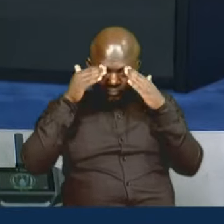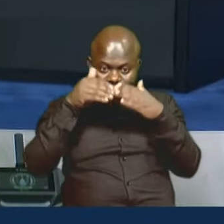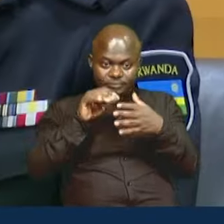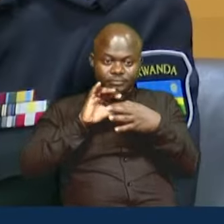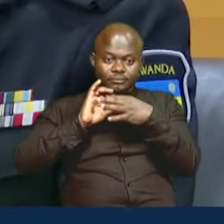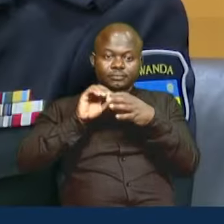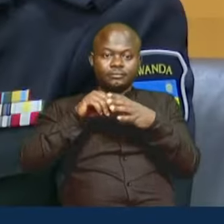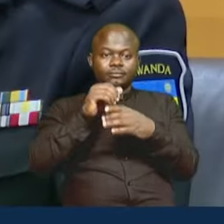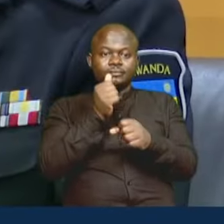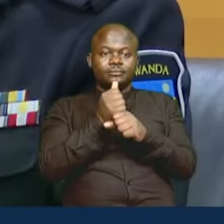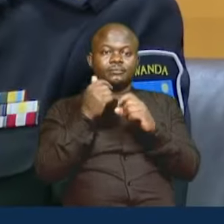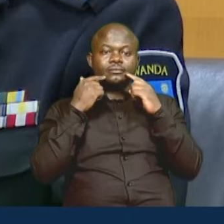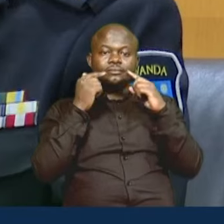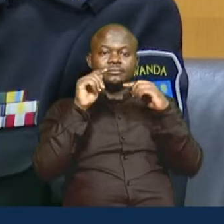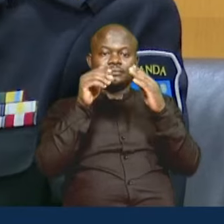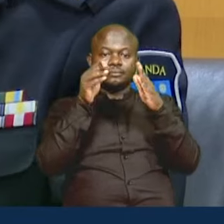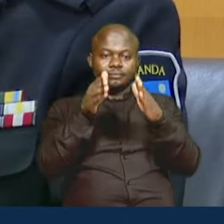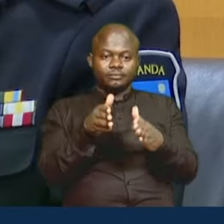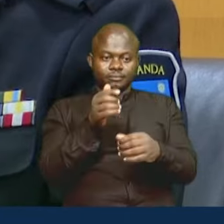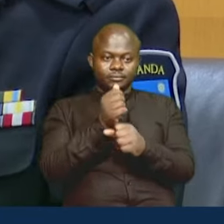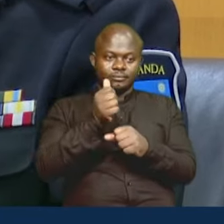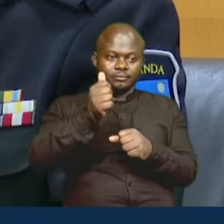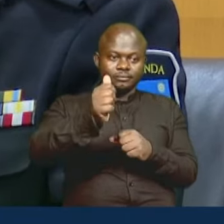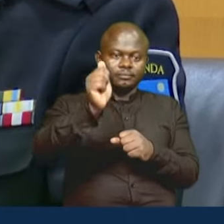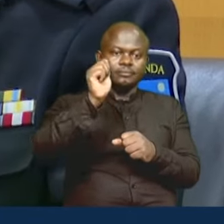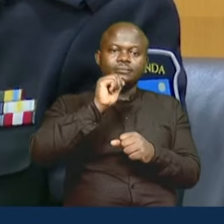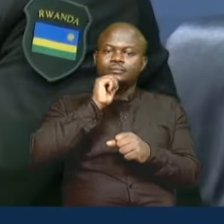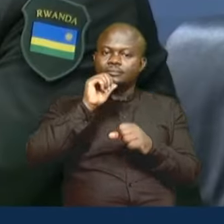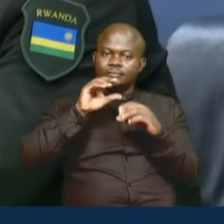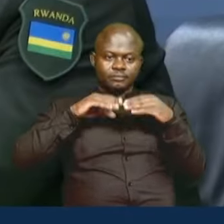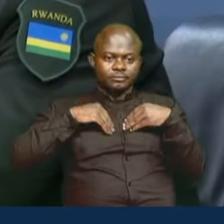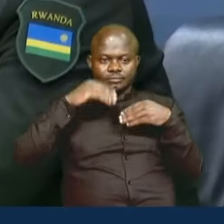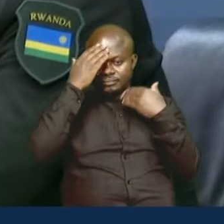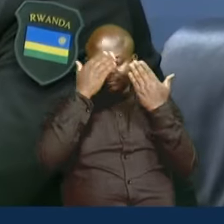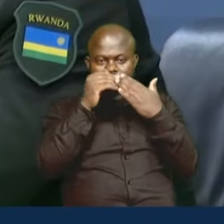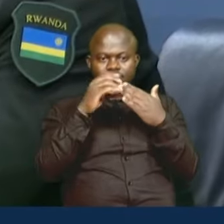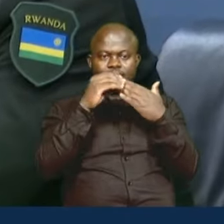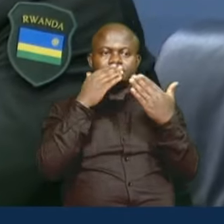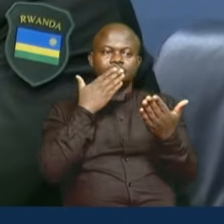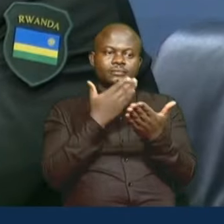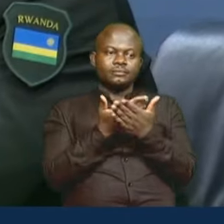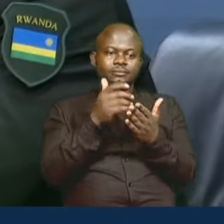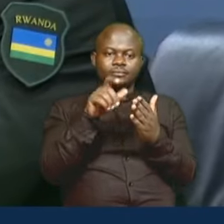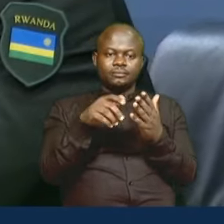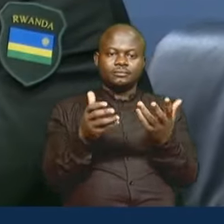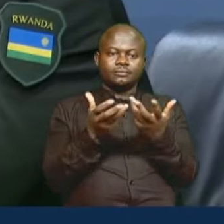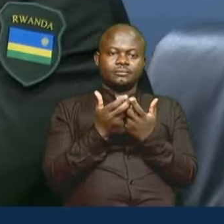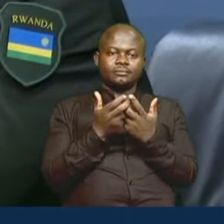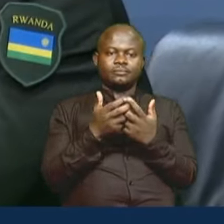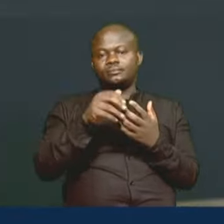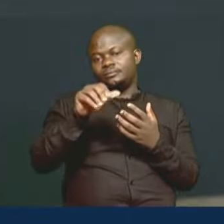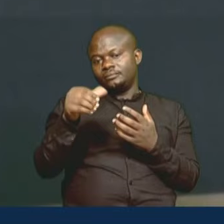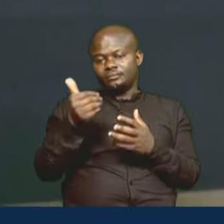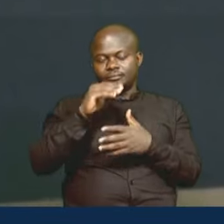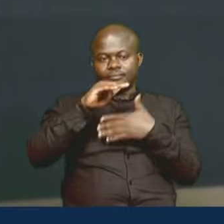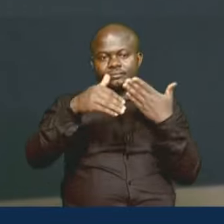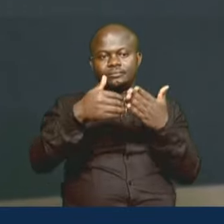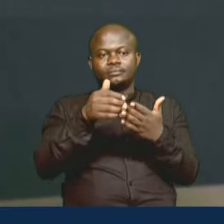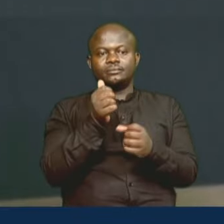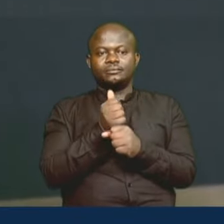mu kazi, avuga ko umuntu gukora ku giti cye bidakunda kuko kuba umuyobozi mwiza bikwiye kujyana n'iby'abandi bose uyobora